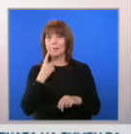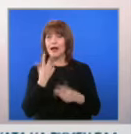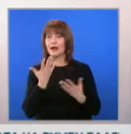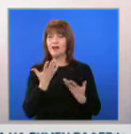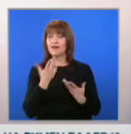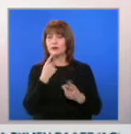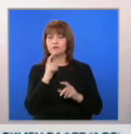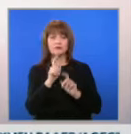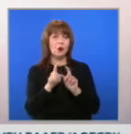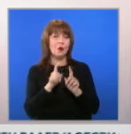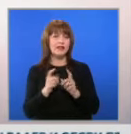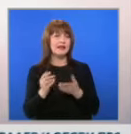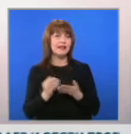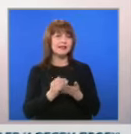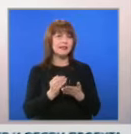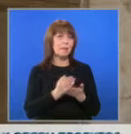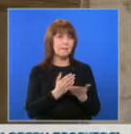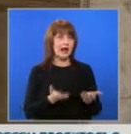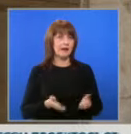реакции и коментари събра до момента?